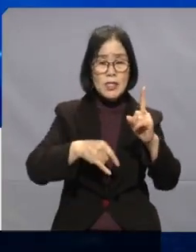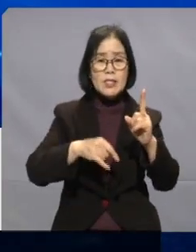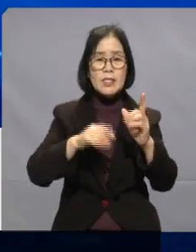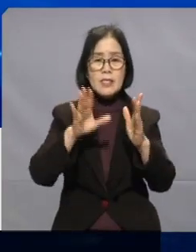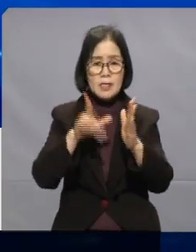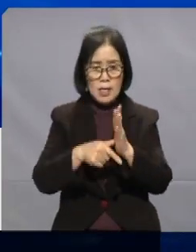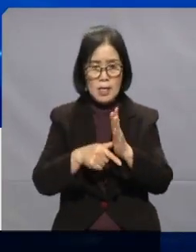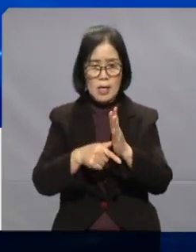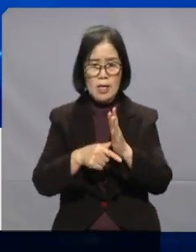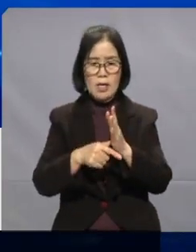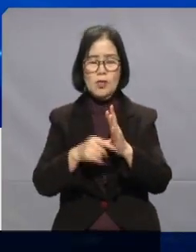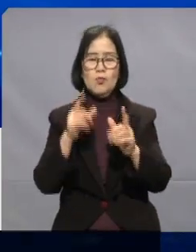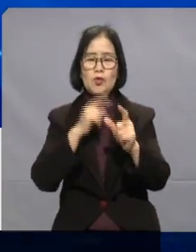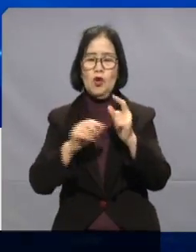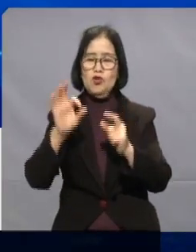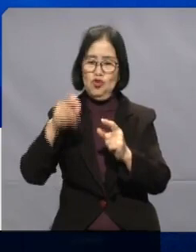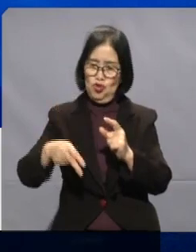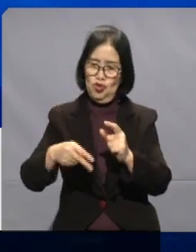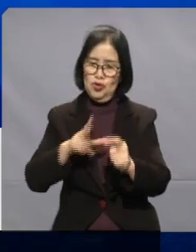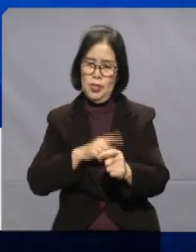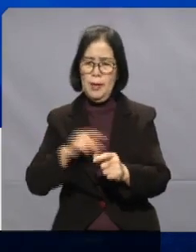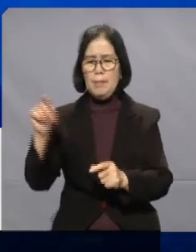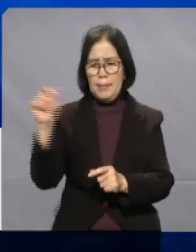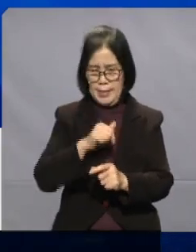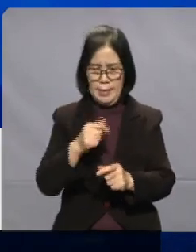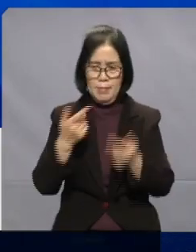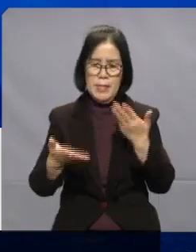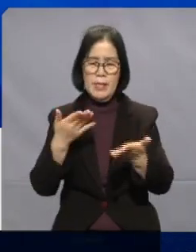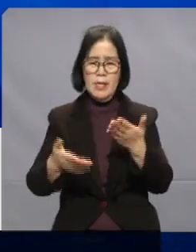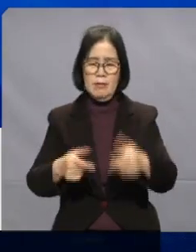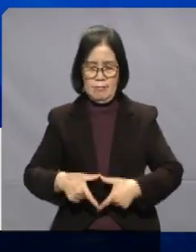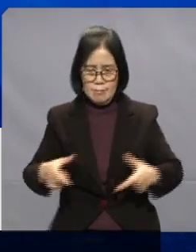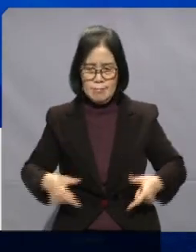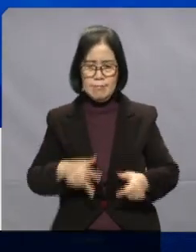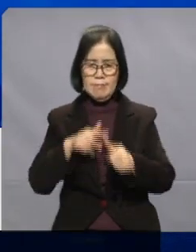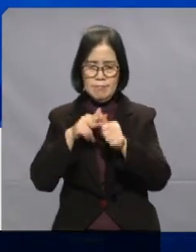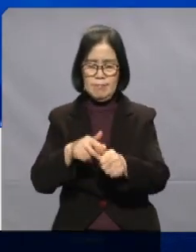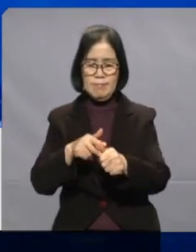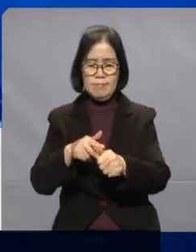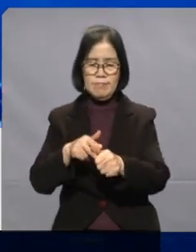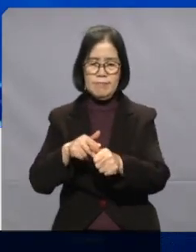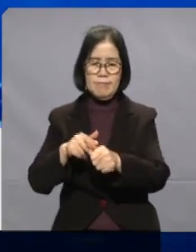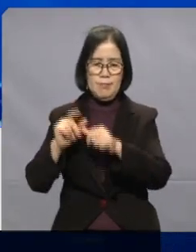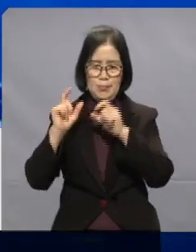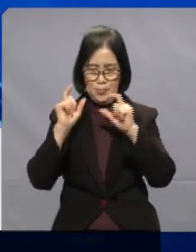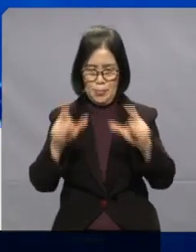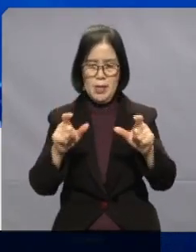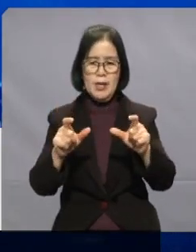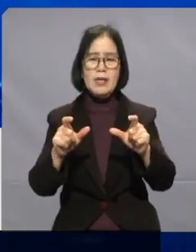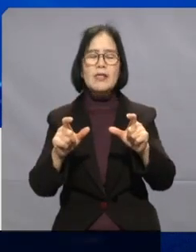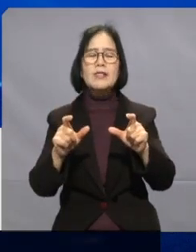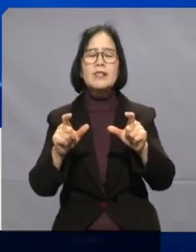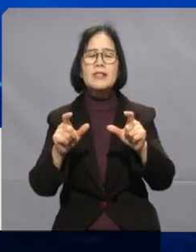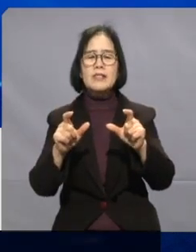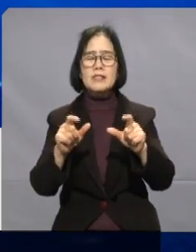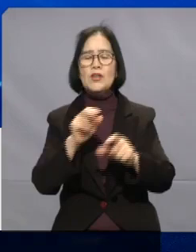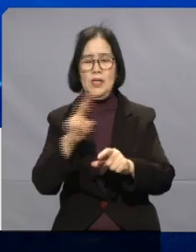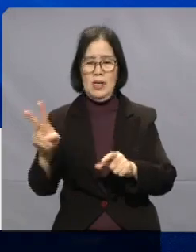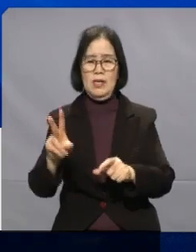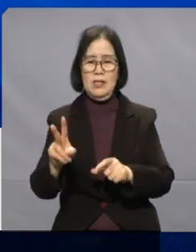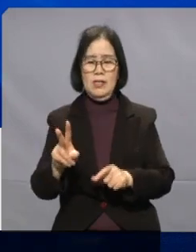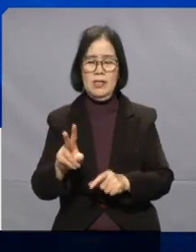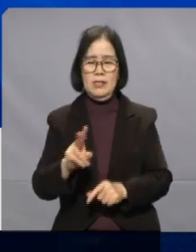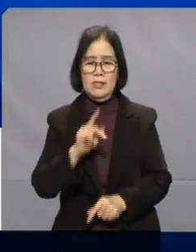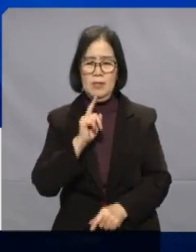좀 더 유승민 전 의원이 빠른 판단을 해서 과감하게 출마를 할 거면 그때 출마 선언을 했어야 한다